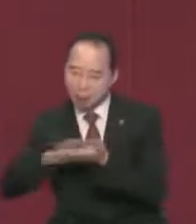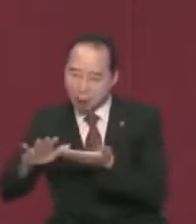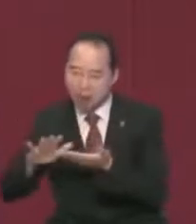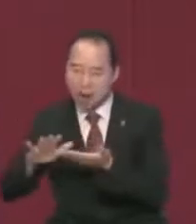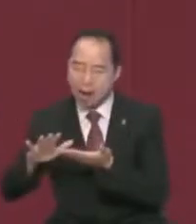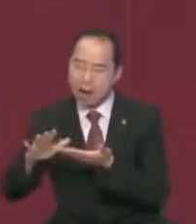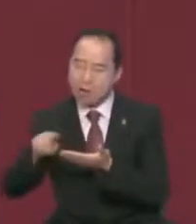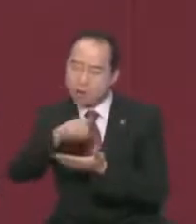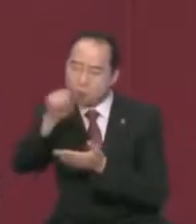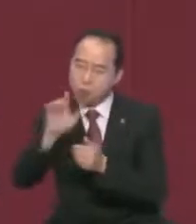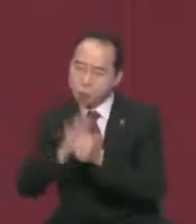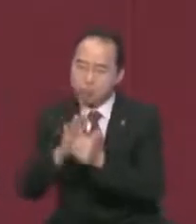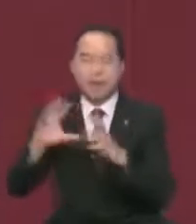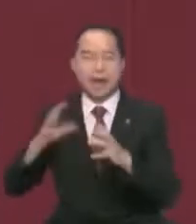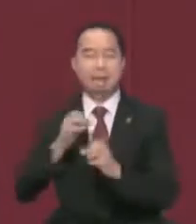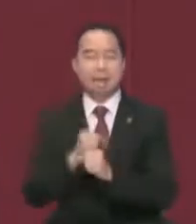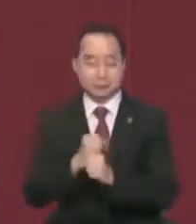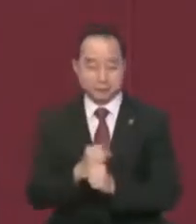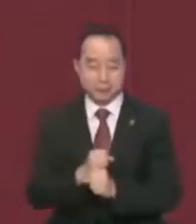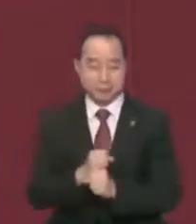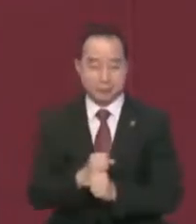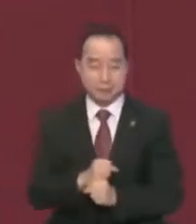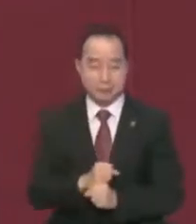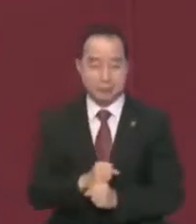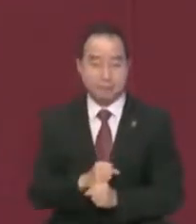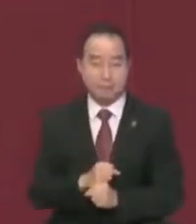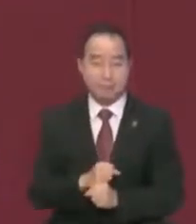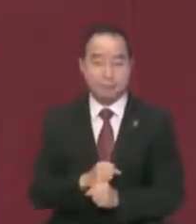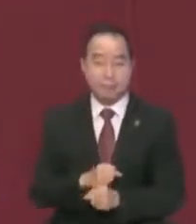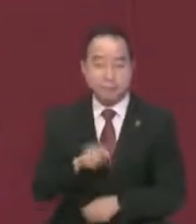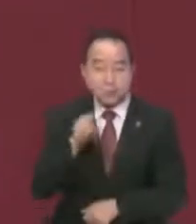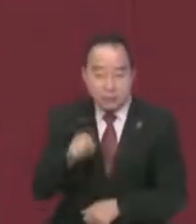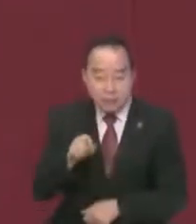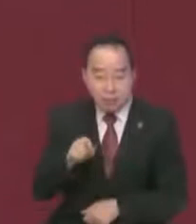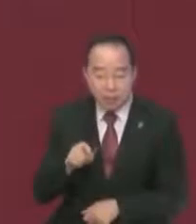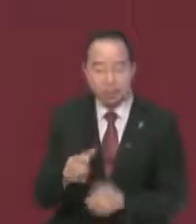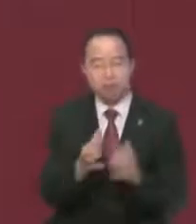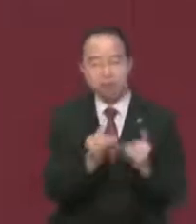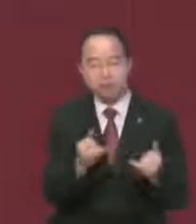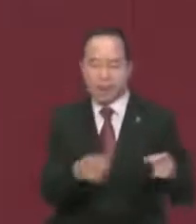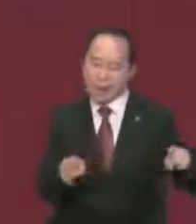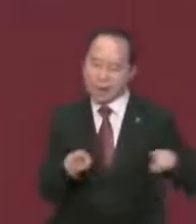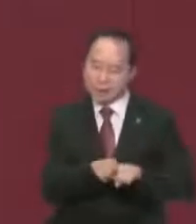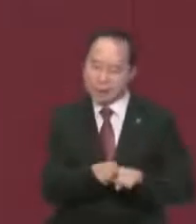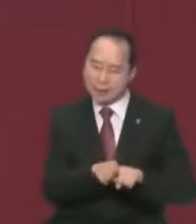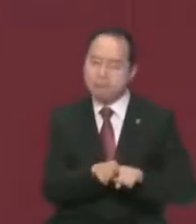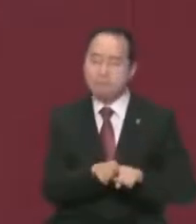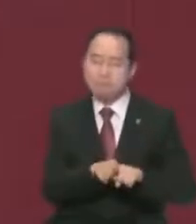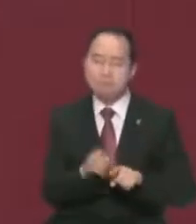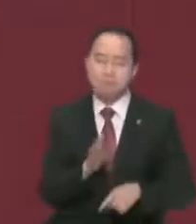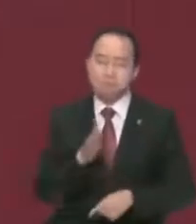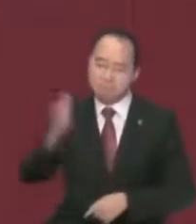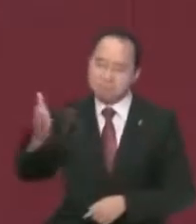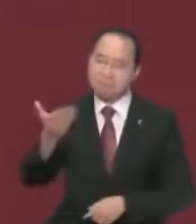노력하겠습니다. 그 길도 국민과 함께 갈 수 있다고 저는 믿습니다.